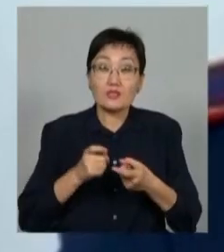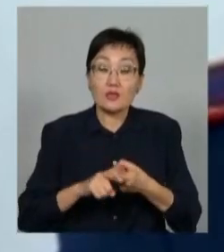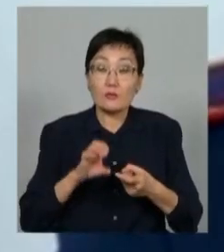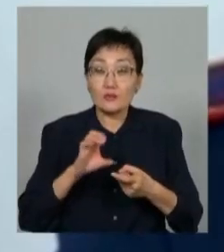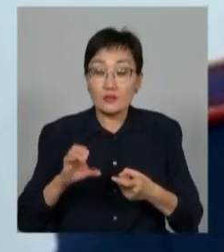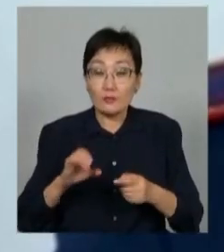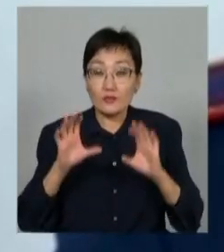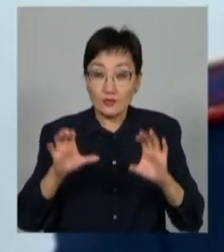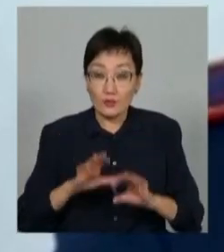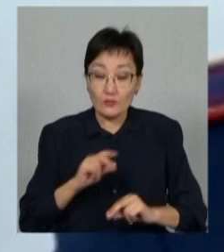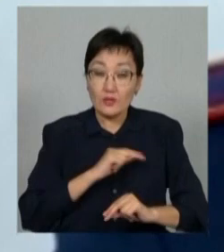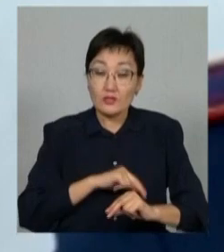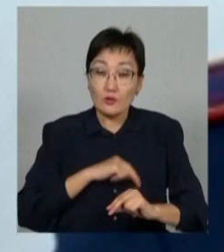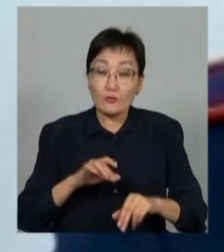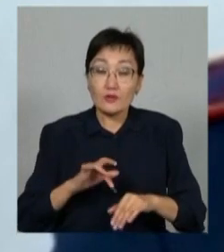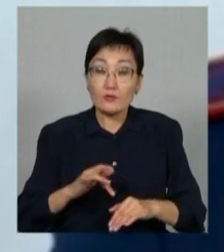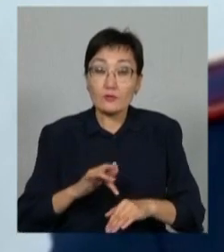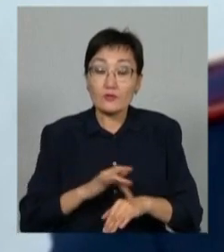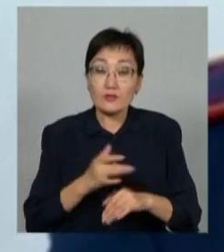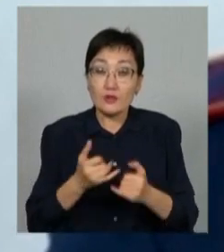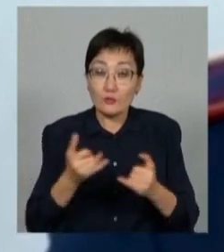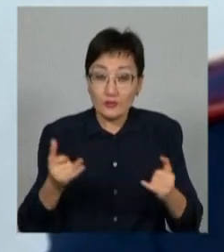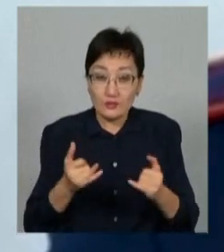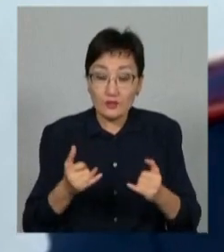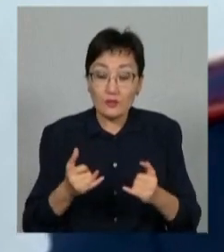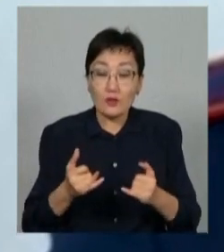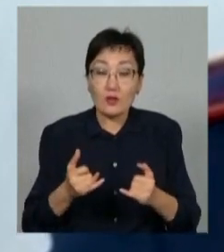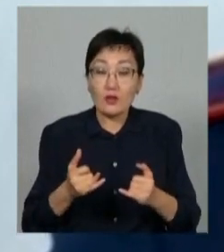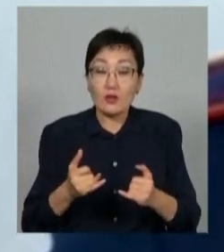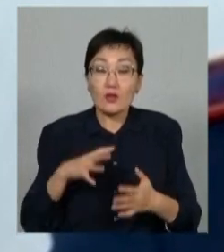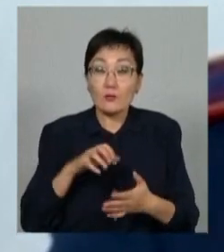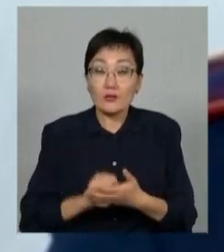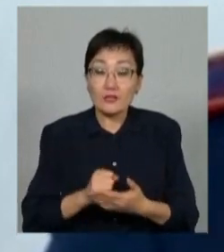связанных с незаконной трудовой и сексуальной эксплуатацией, а также вовлечением занятий проституцией.